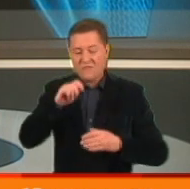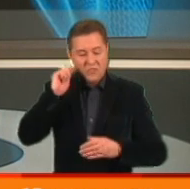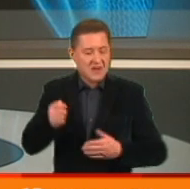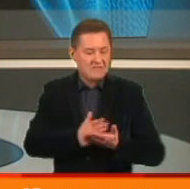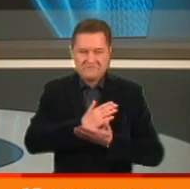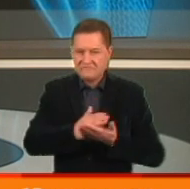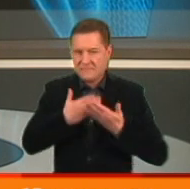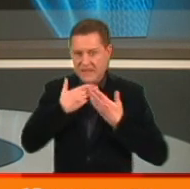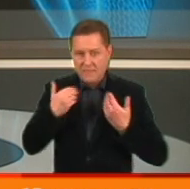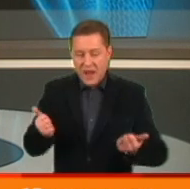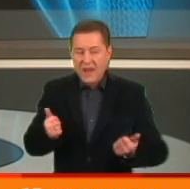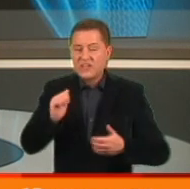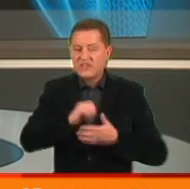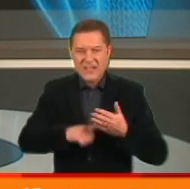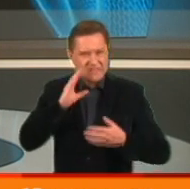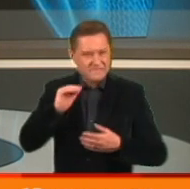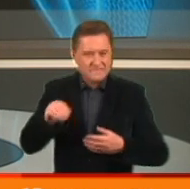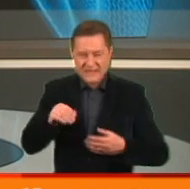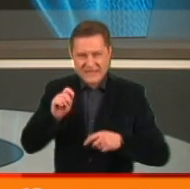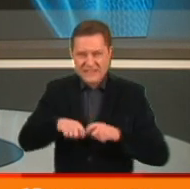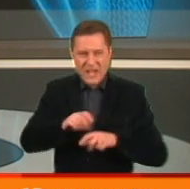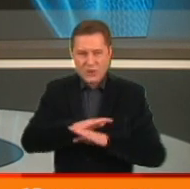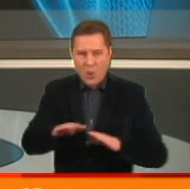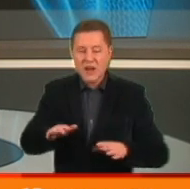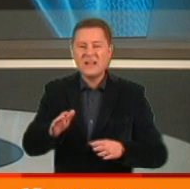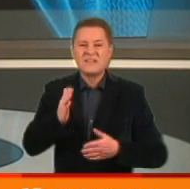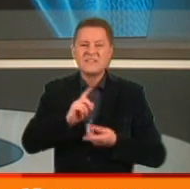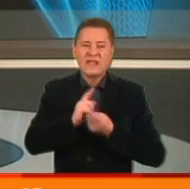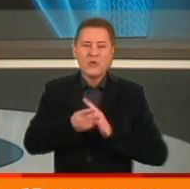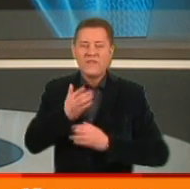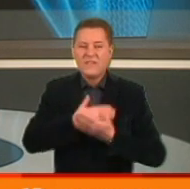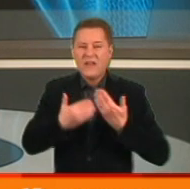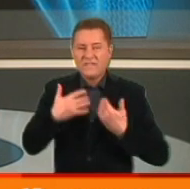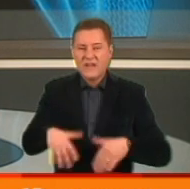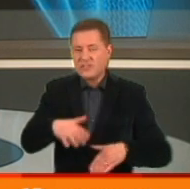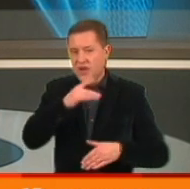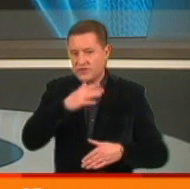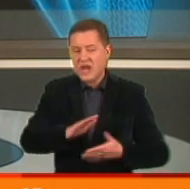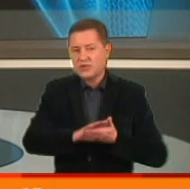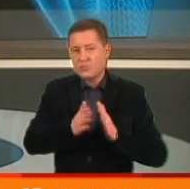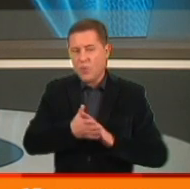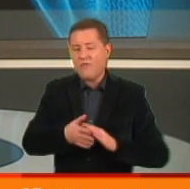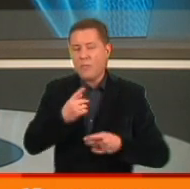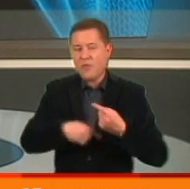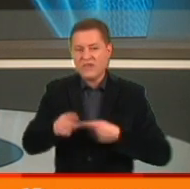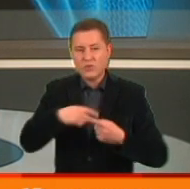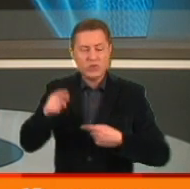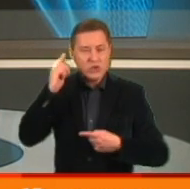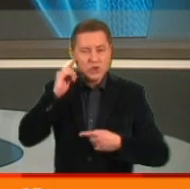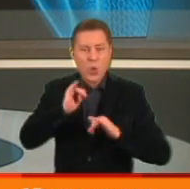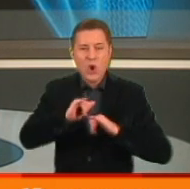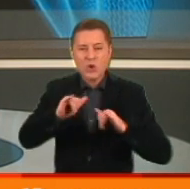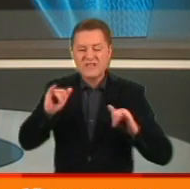відсутні. Через недогляд ці дітки стають інвалідами, бо втрачають час і змогу повернути слух та розвинути мовлення.